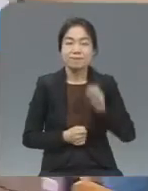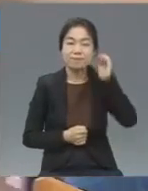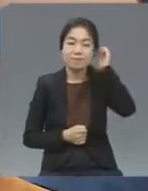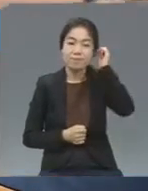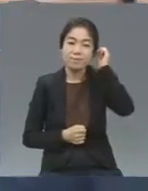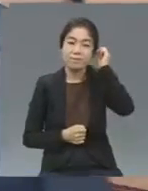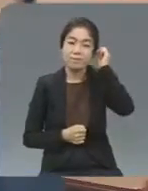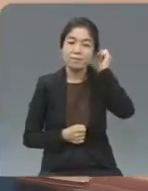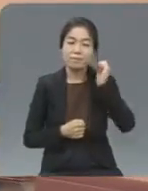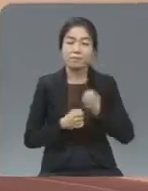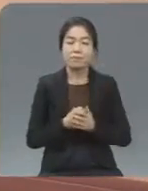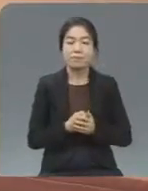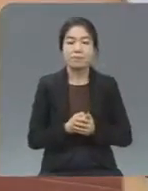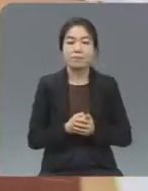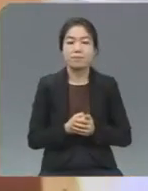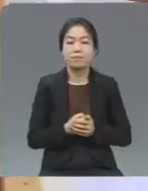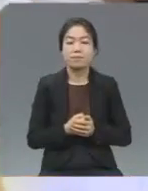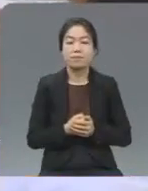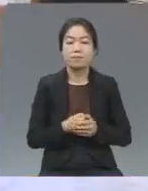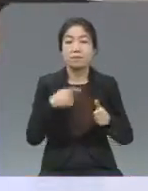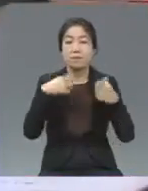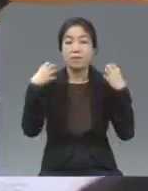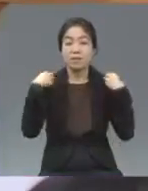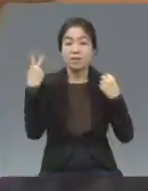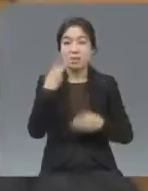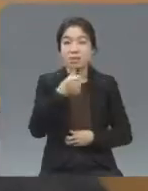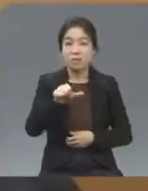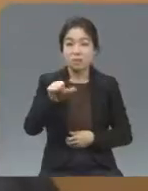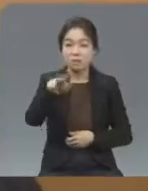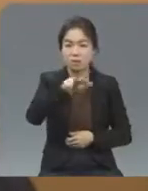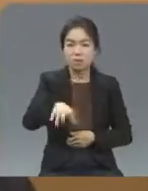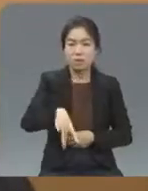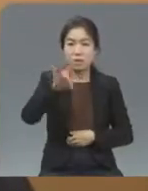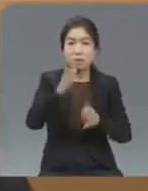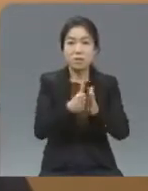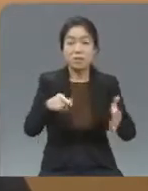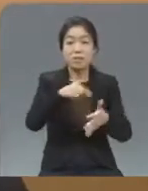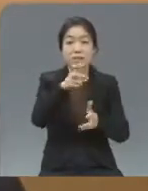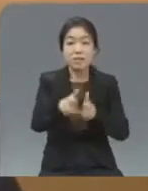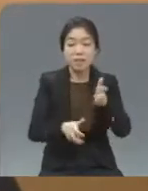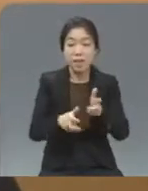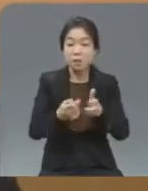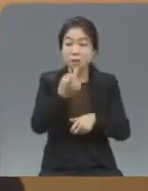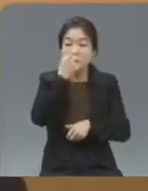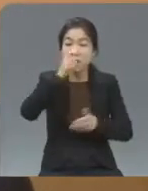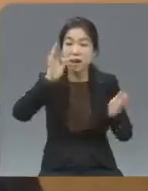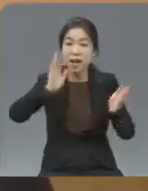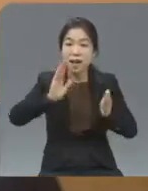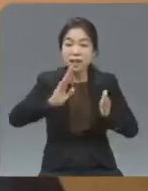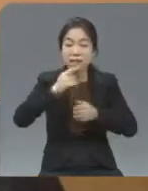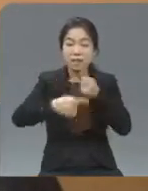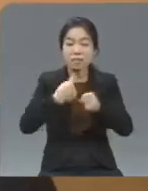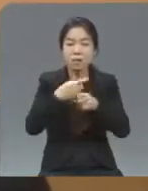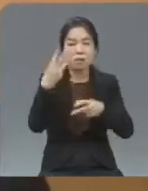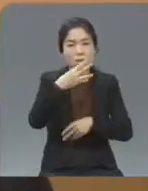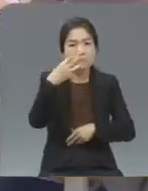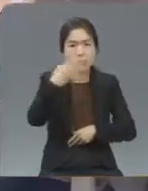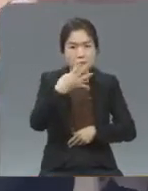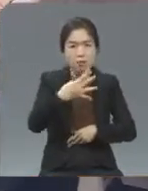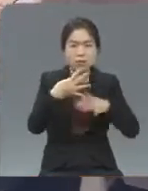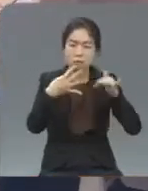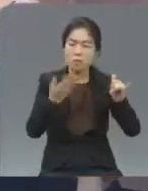같습니다. 울산시 교육청이 2005년 전국에서 처음 시작한 이 사업의 수강생들은 해마다 3-4천여 명에